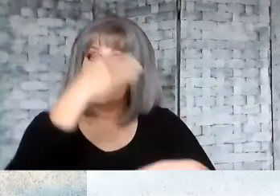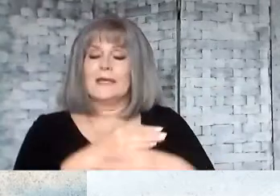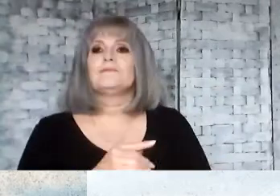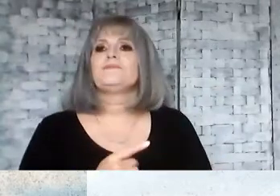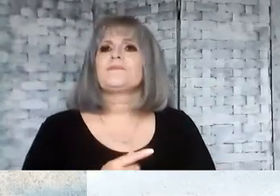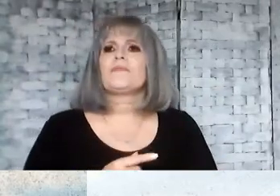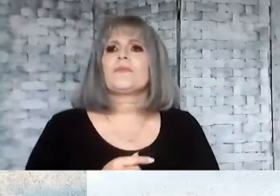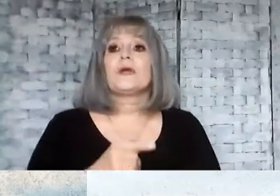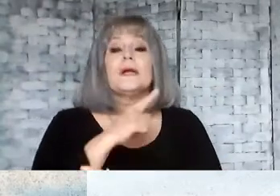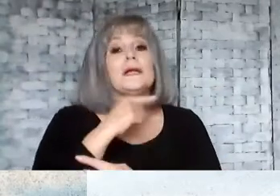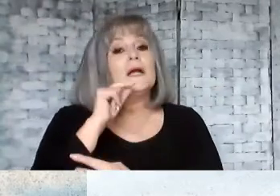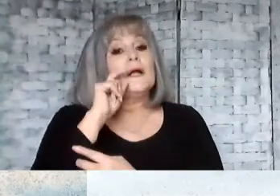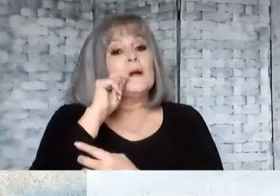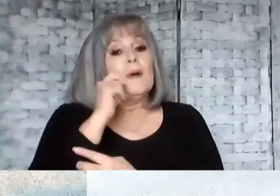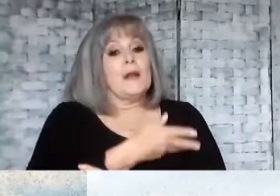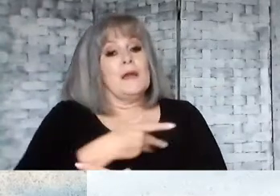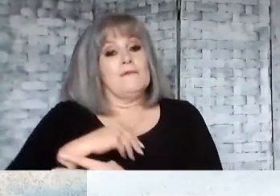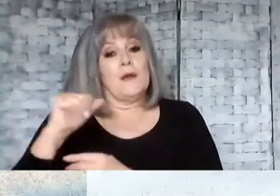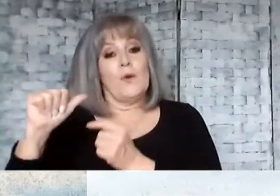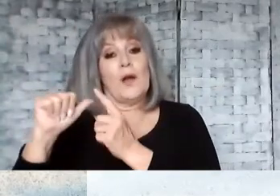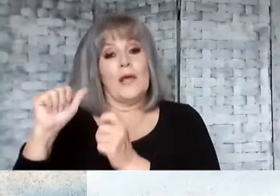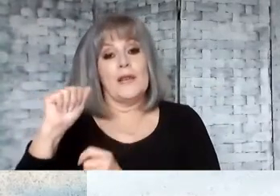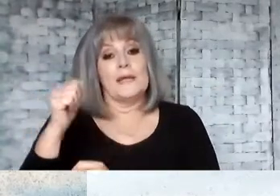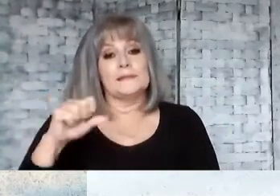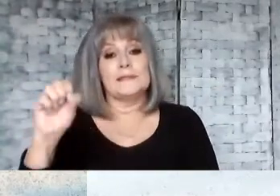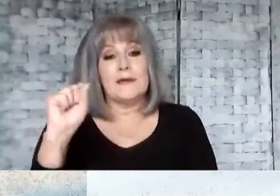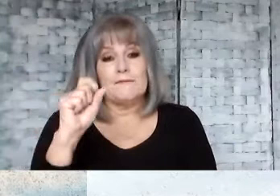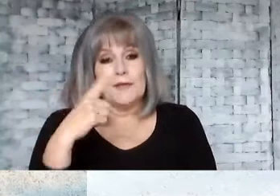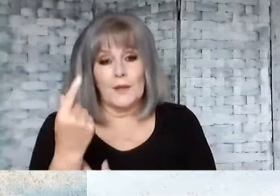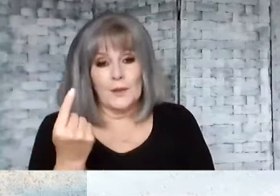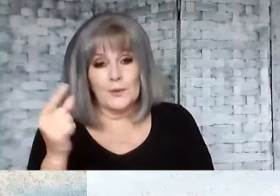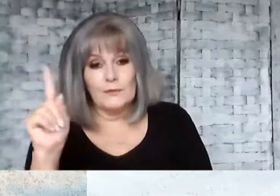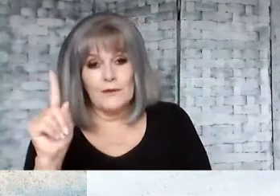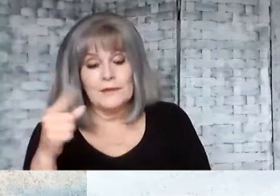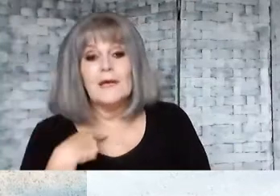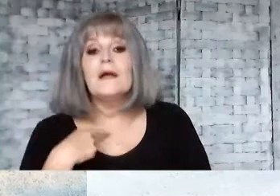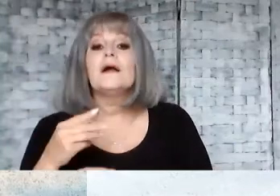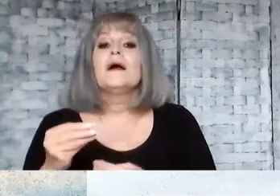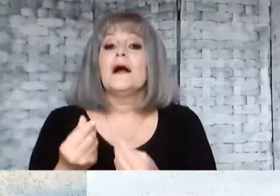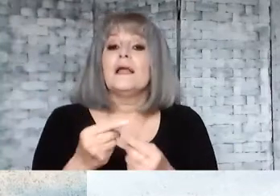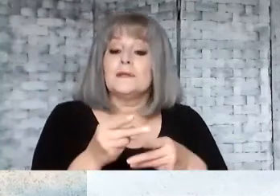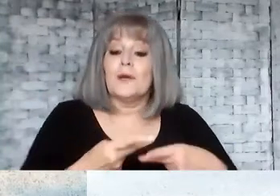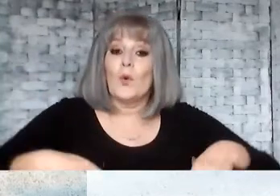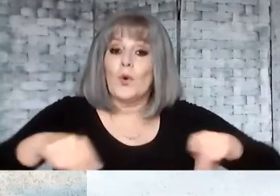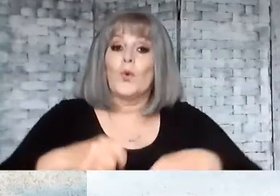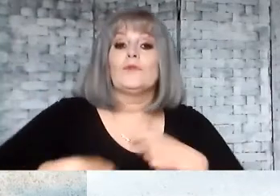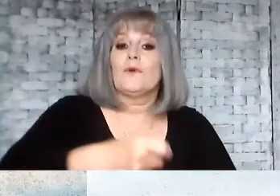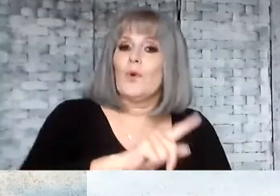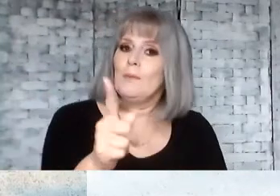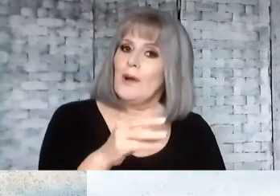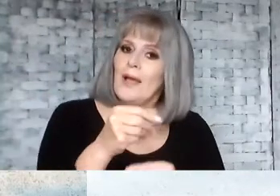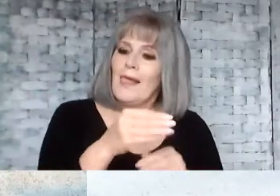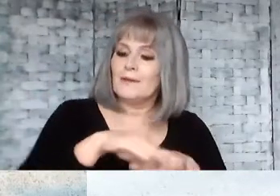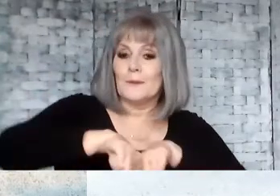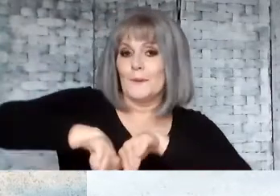So, eerste vraag, wat het Ananias en Safira besluit om te doen? Hulle het ons besluit om van die eiendom te koop, maar om van die geld terug te